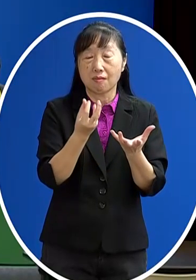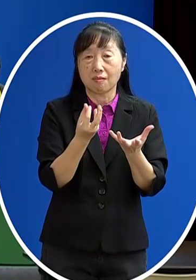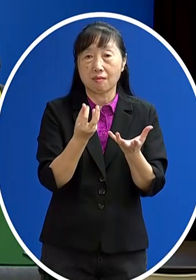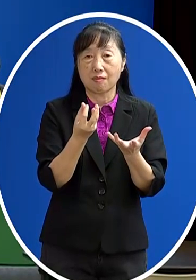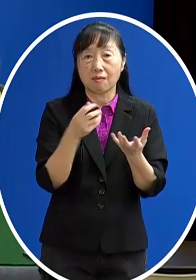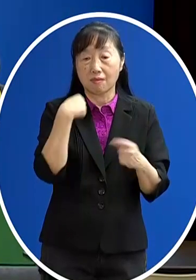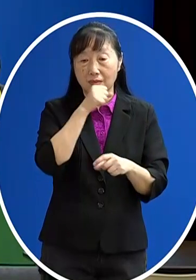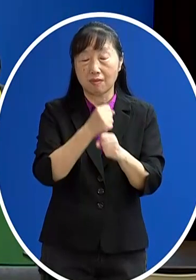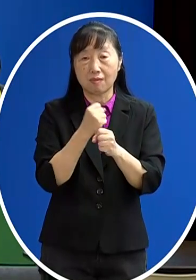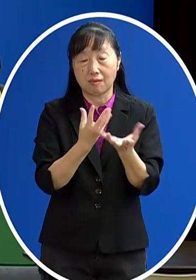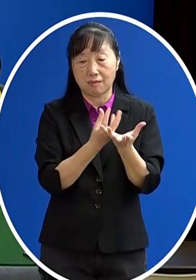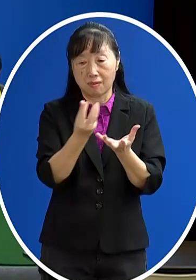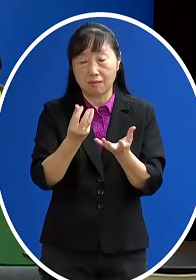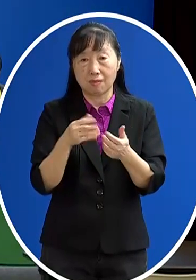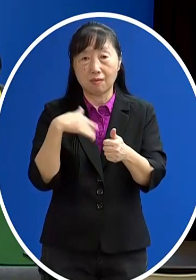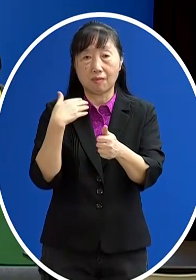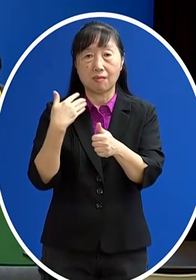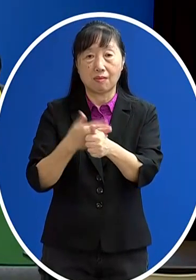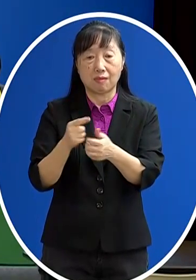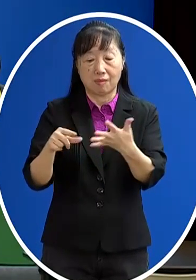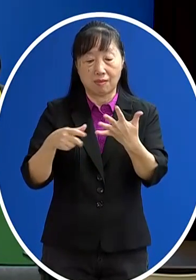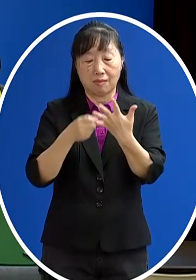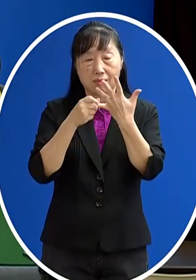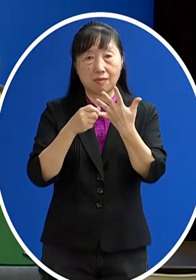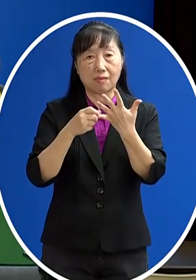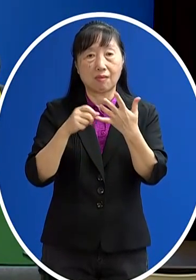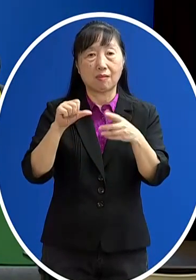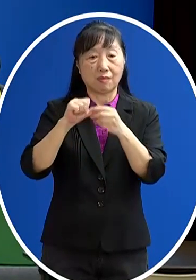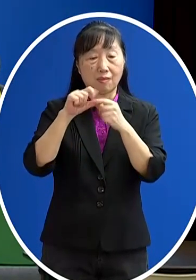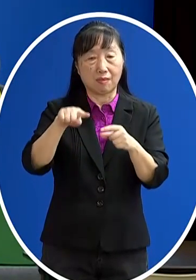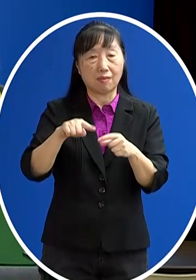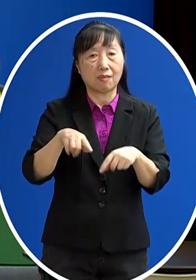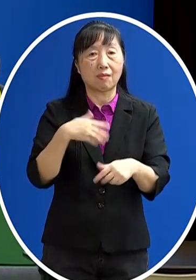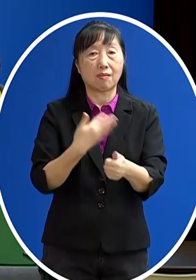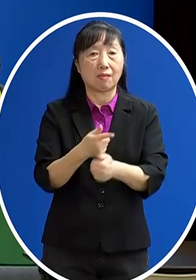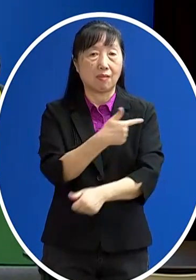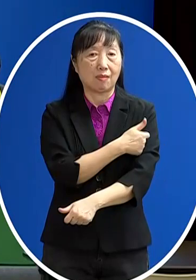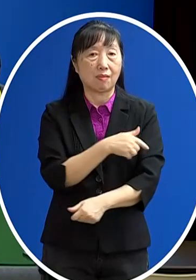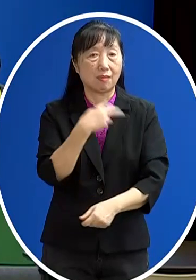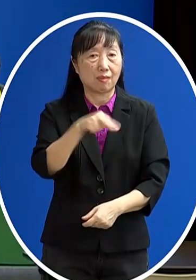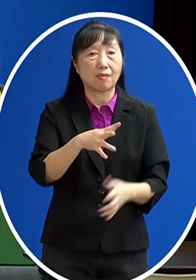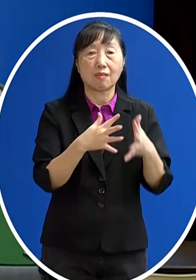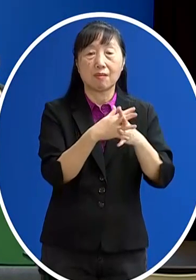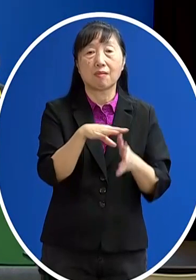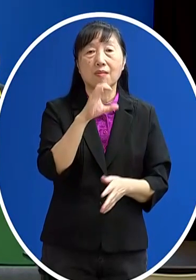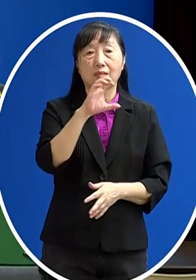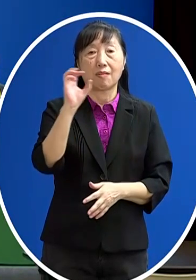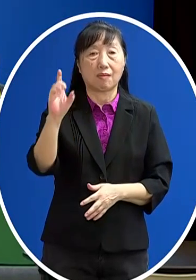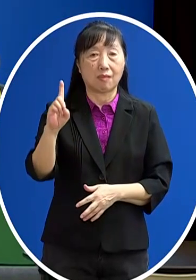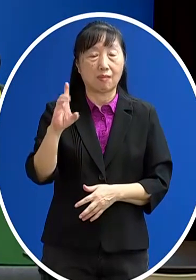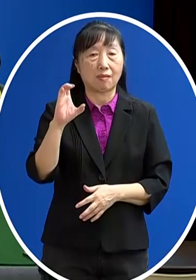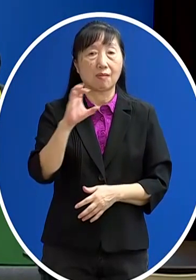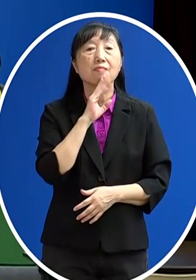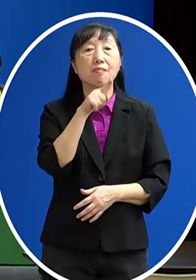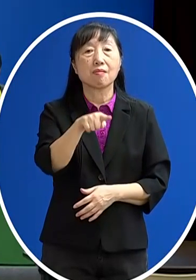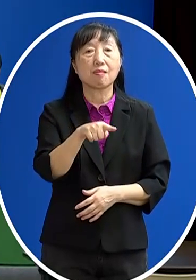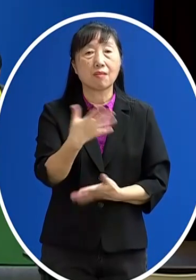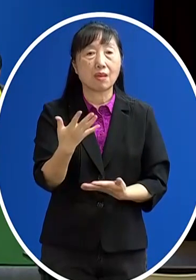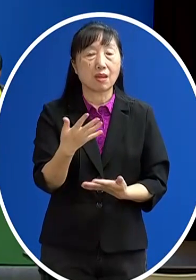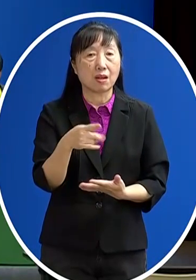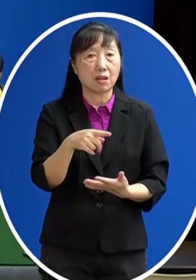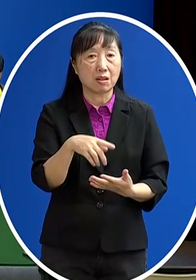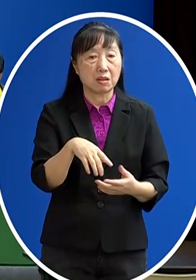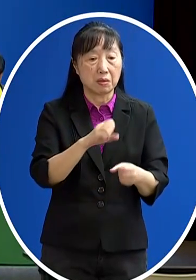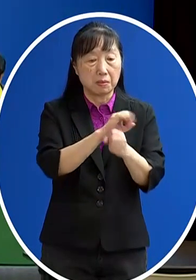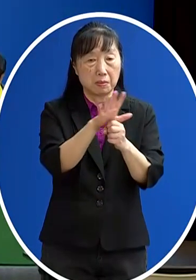少部分来打？那如果不会的话，考量点是什么？那第二个是美国 CDC 认为说 Delta 变种像是水痘一样很容易传